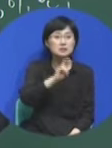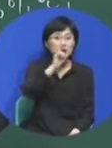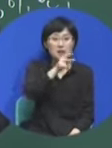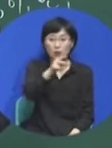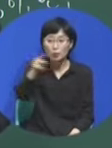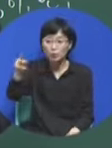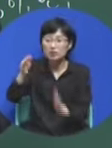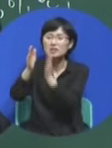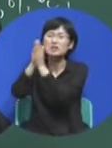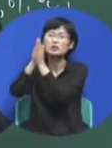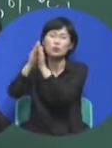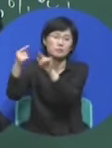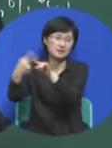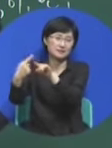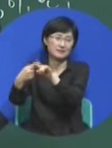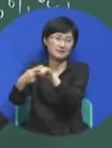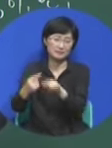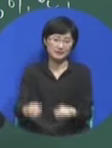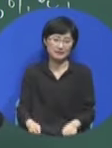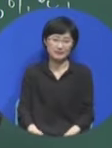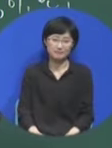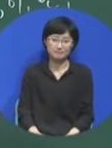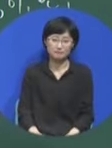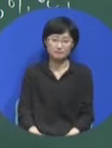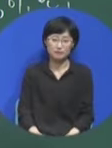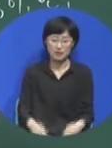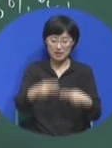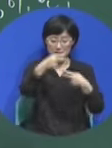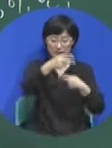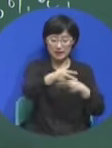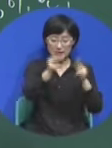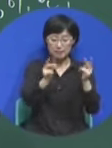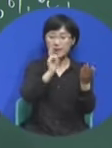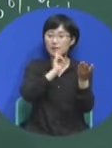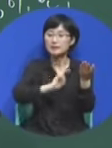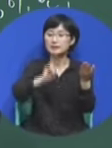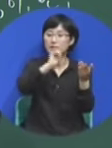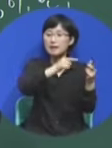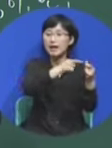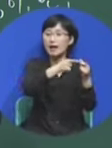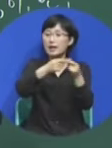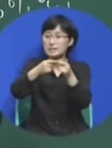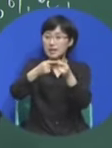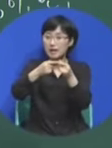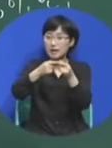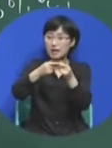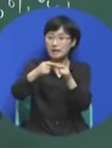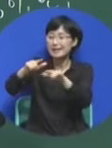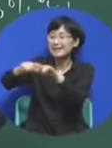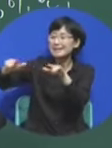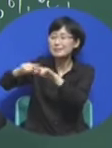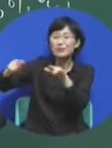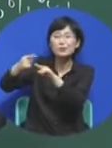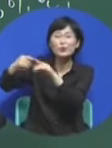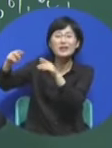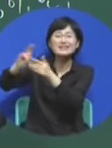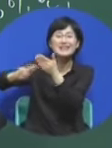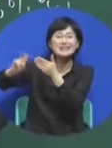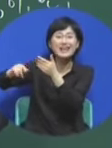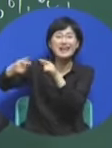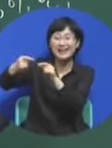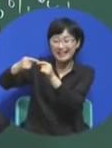해요. 因为赞美是有曲子的祷告. 사실 우리 다락방 찬양은요 다른 찬양하고 좀 다른 점이 있어요.